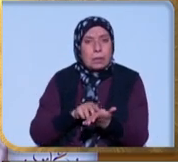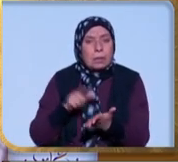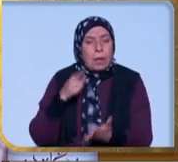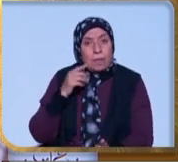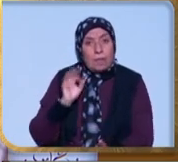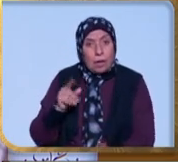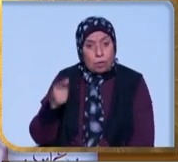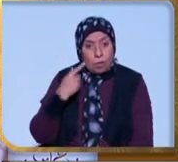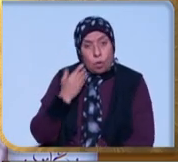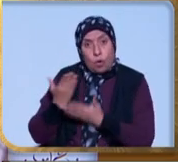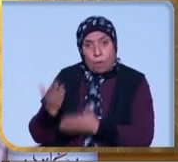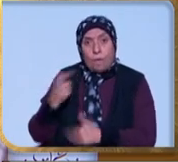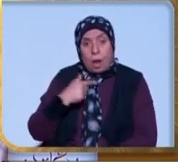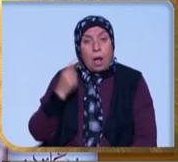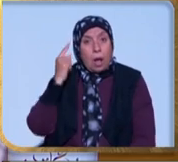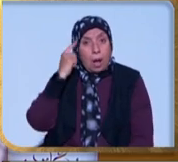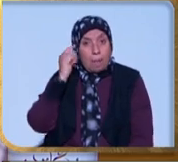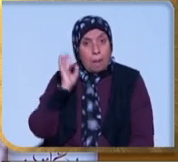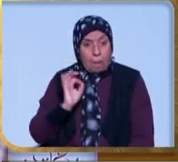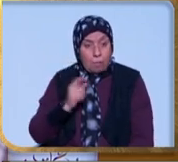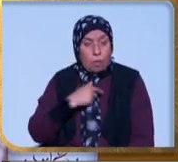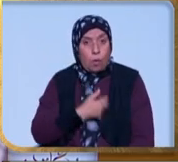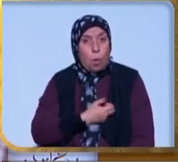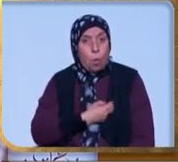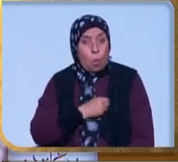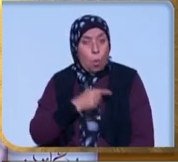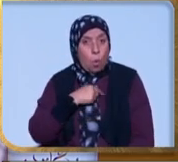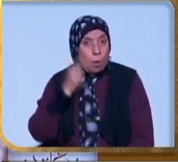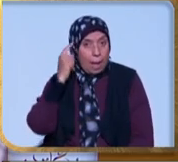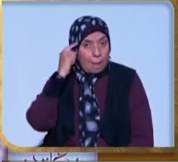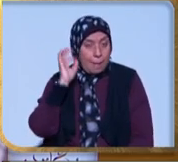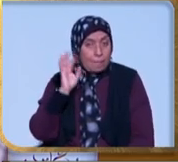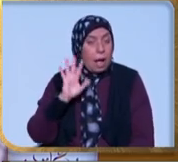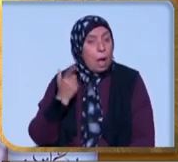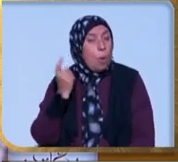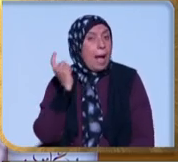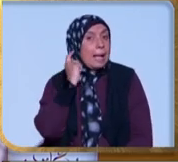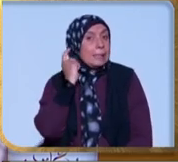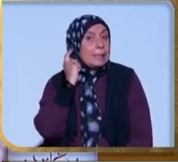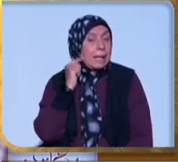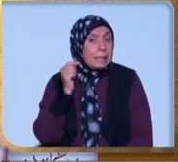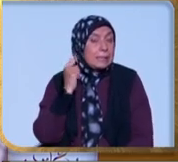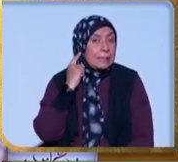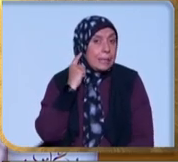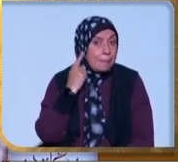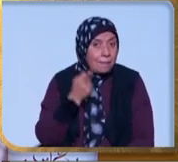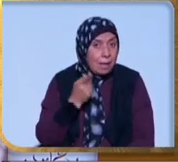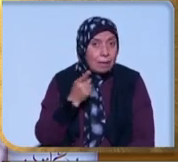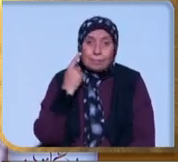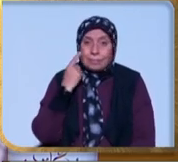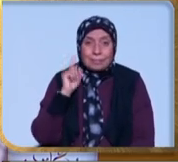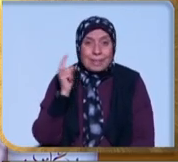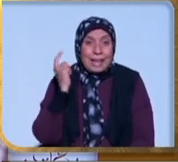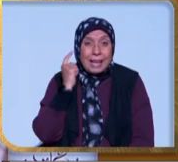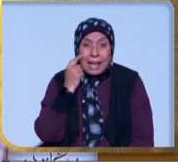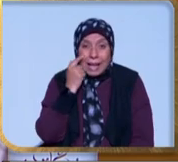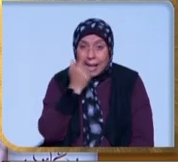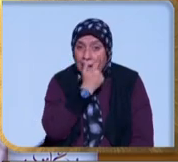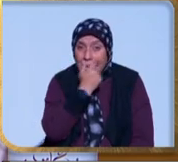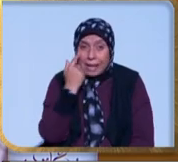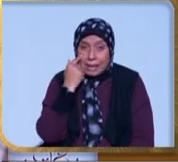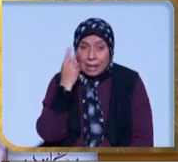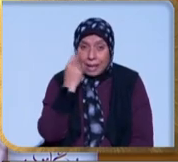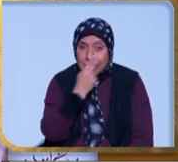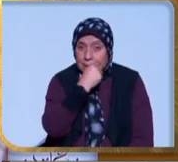قلوب يعقلون بها أو آذان يسمعون بها فإنها لا تعمى الأبصار